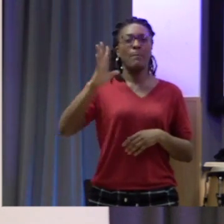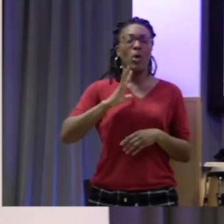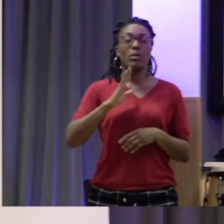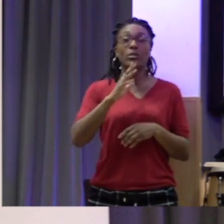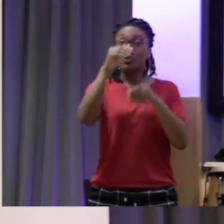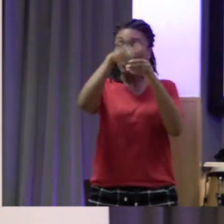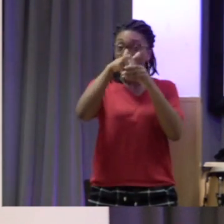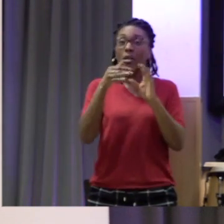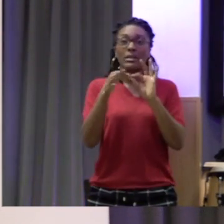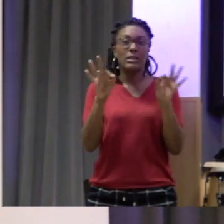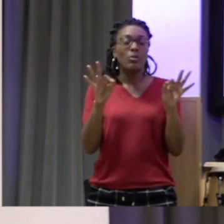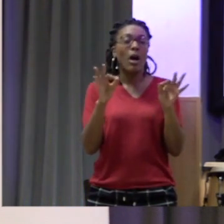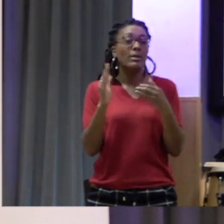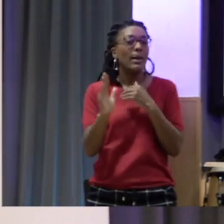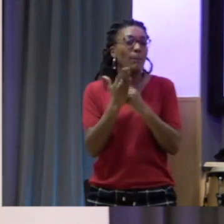l'incrédulité des Juifs.